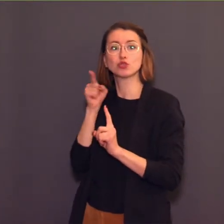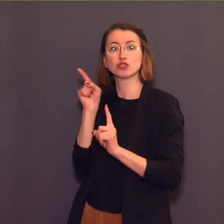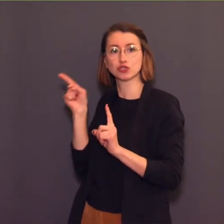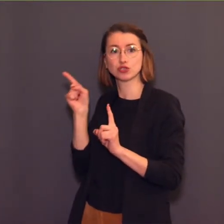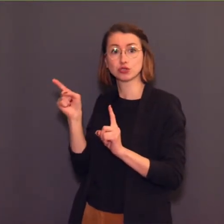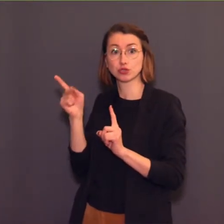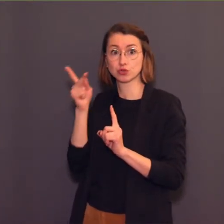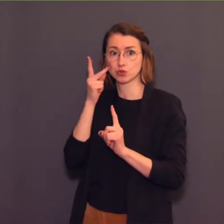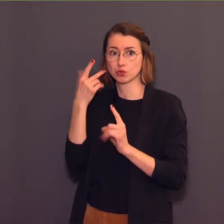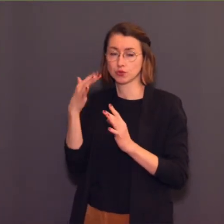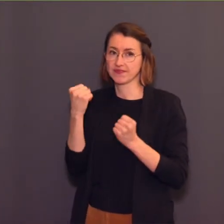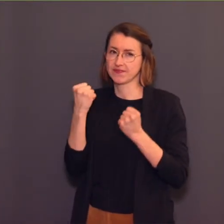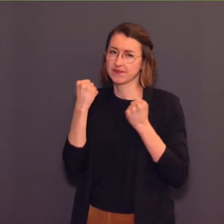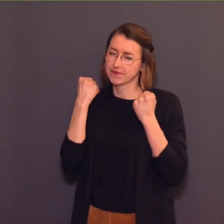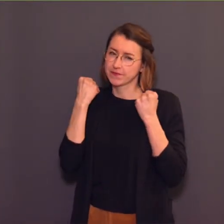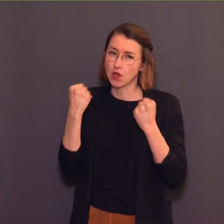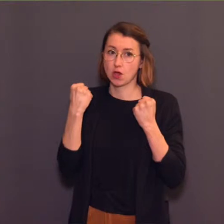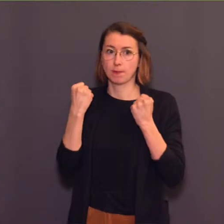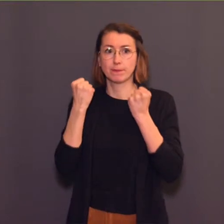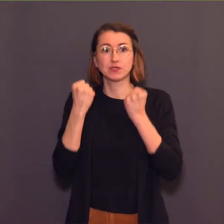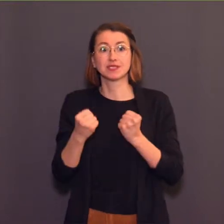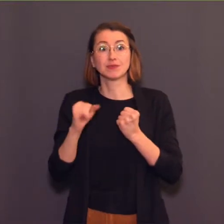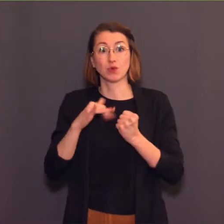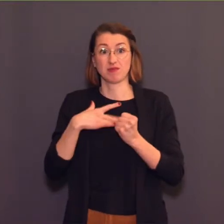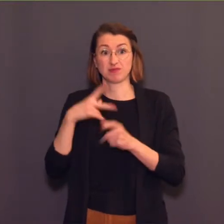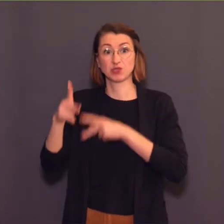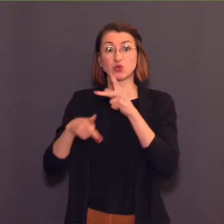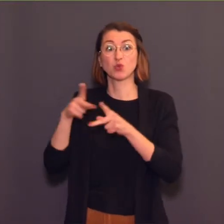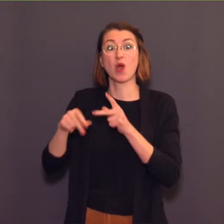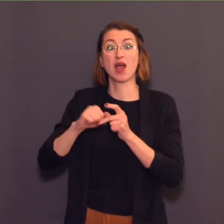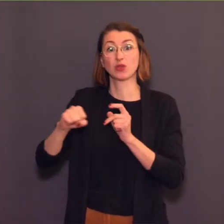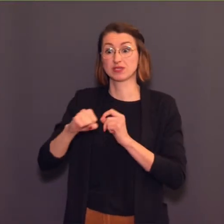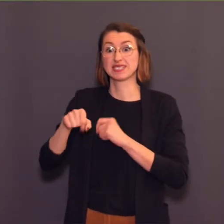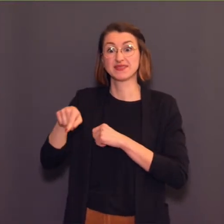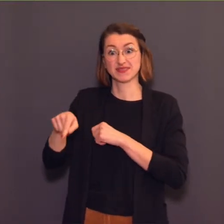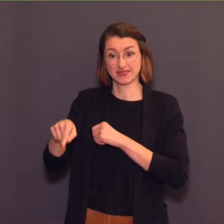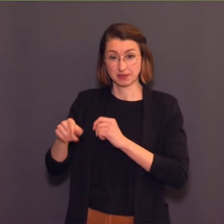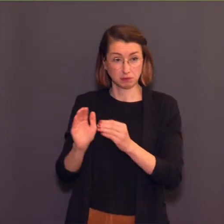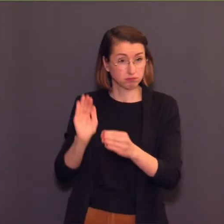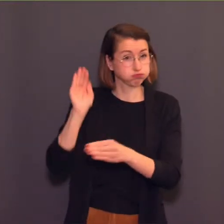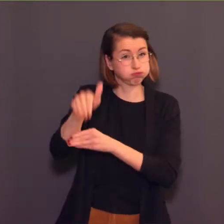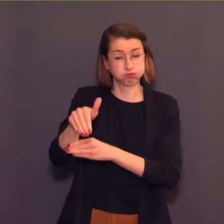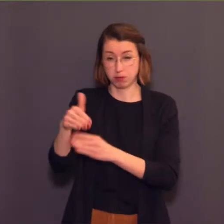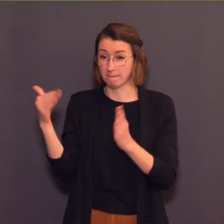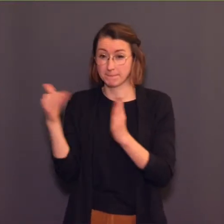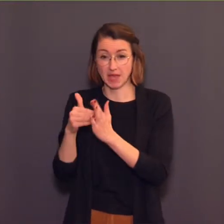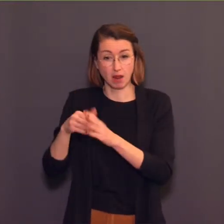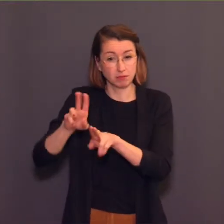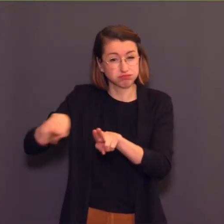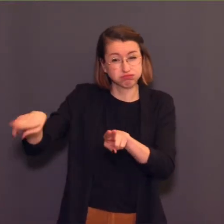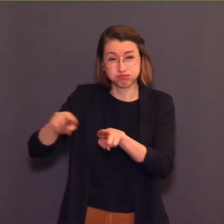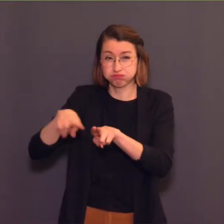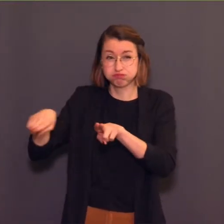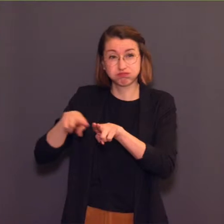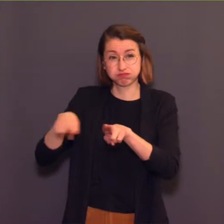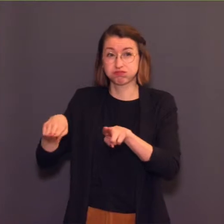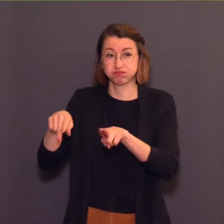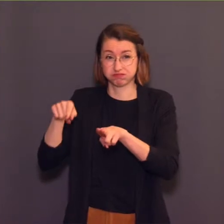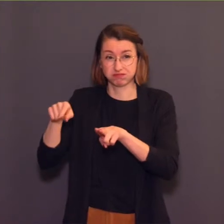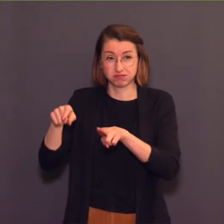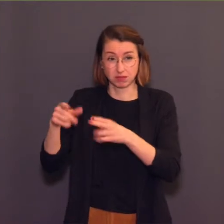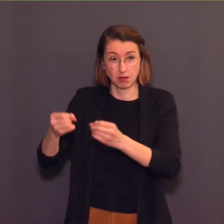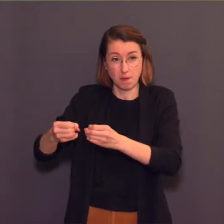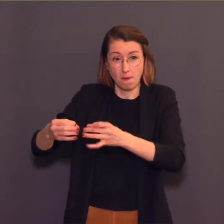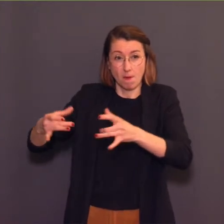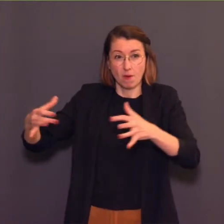nous dépassions les 1000 lits de soins intensifs. La courbe montre un vaste éventail qui va depuis à peu près